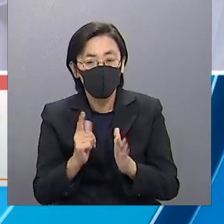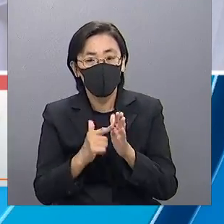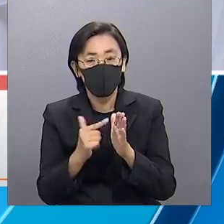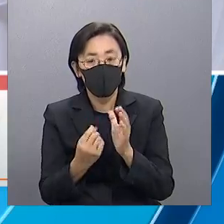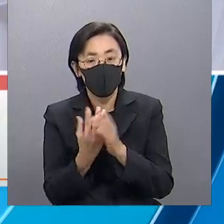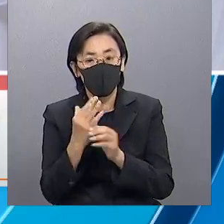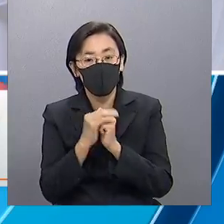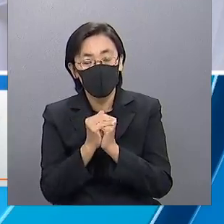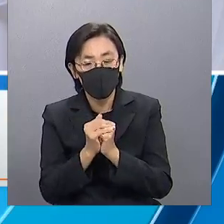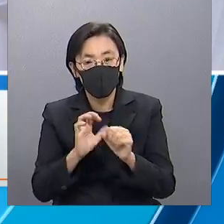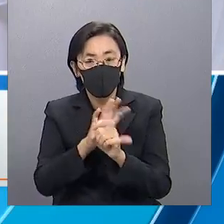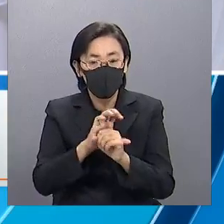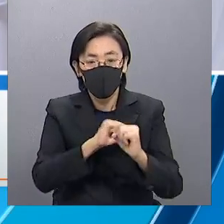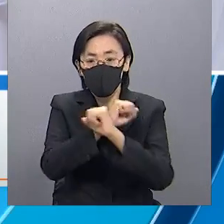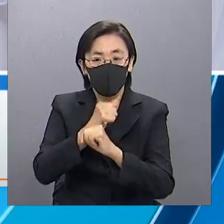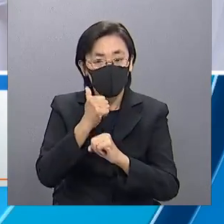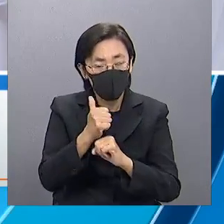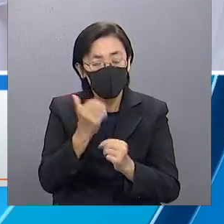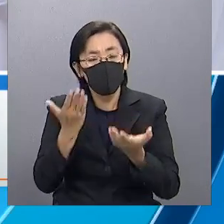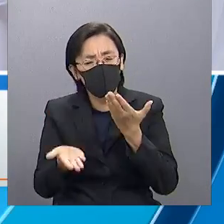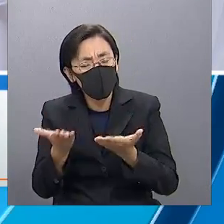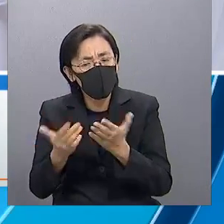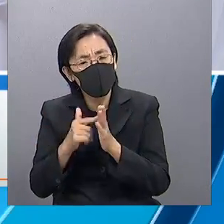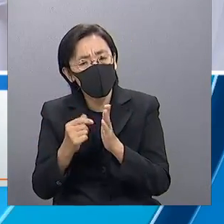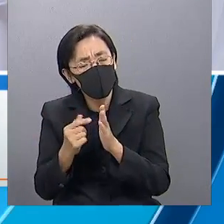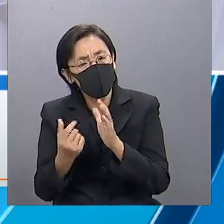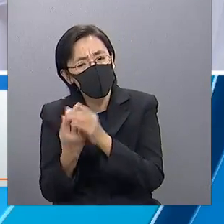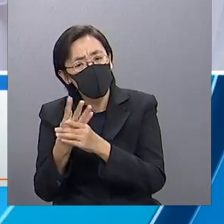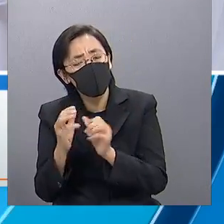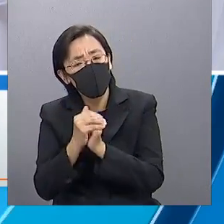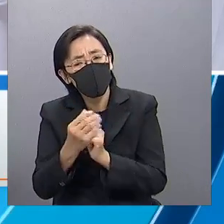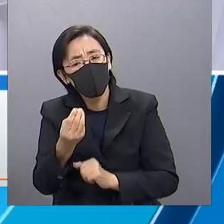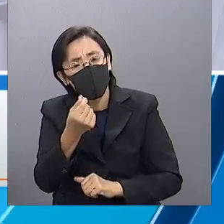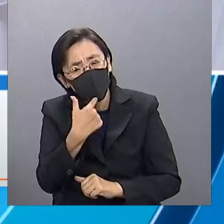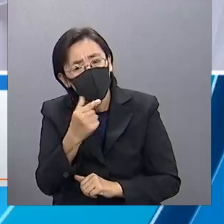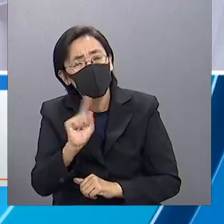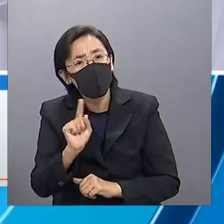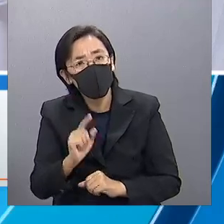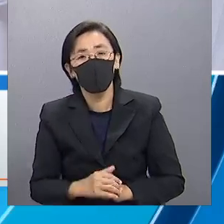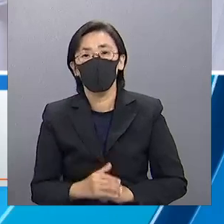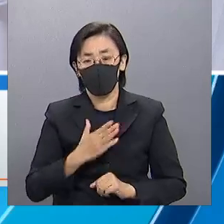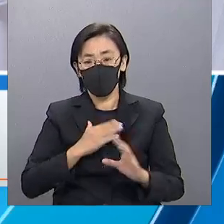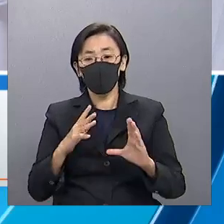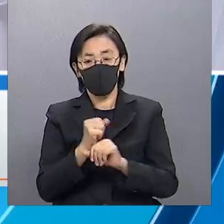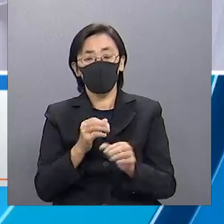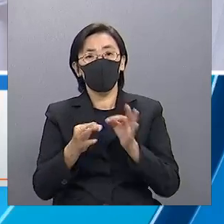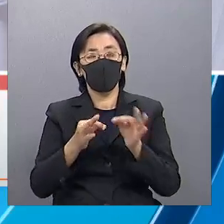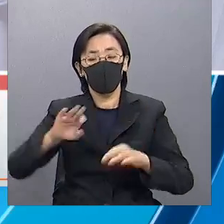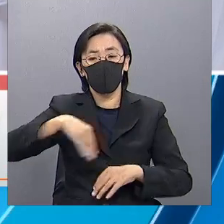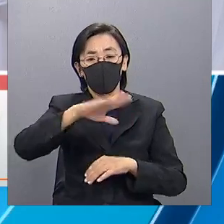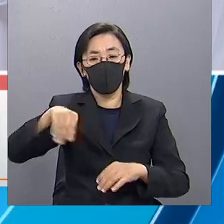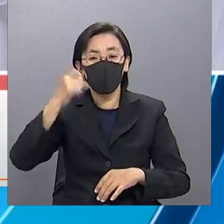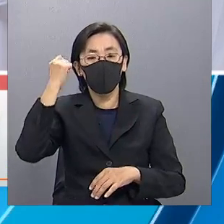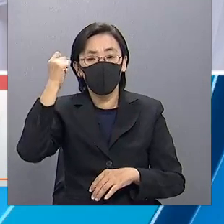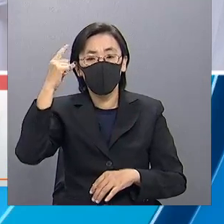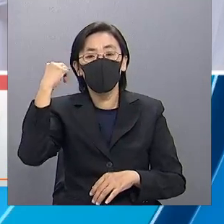รักษาโควิด 19หรอจ แล้วมใช้เพื่อะไรครันี่จะขอตอบสรุปก่อนเพื่อนไมไดคามเข้าใจที่นัก